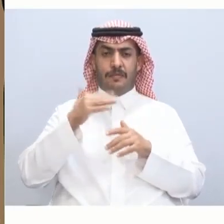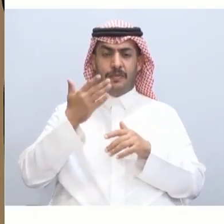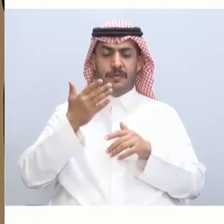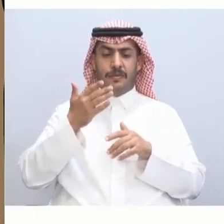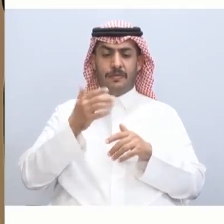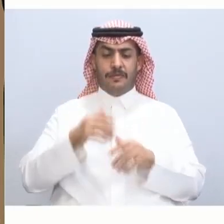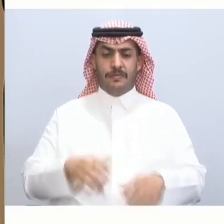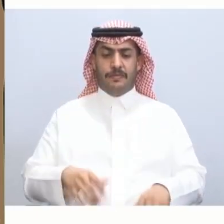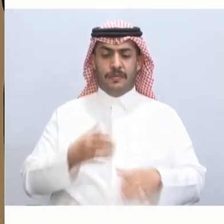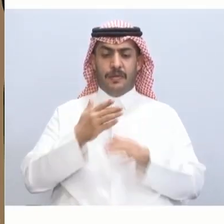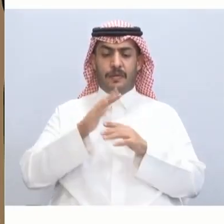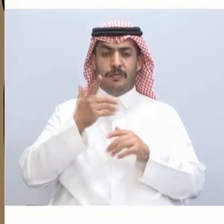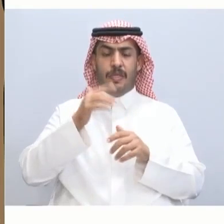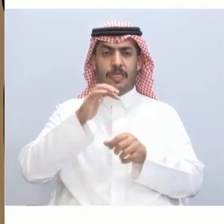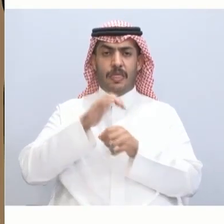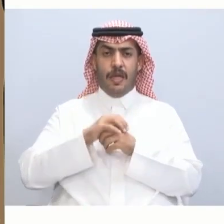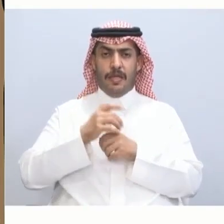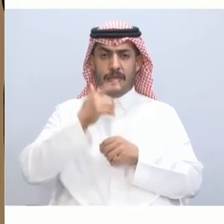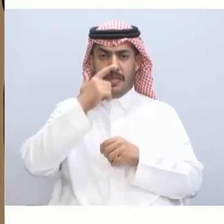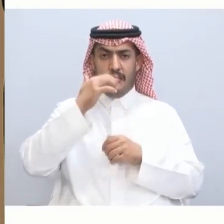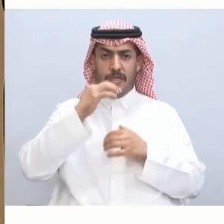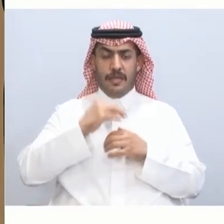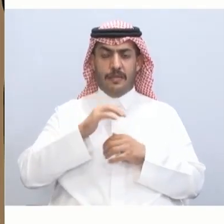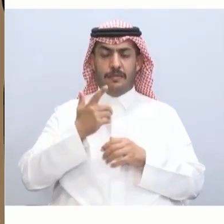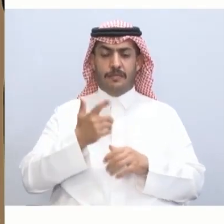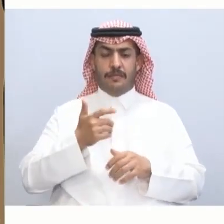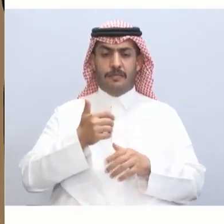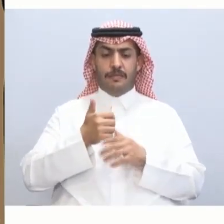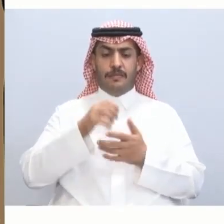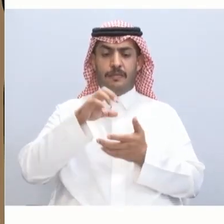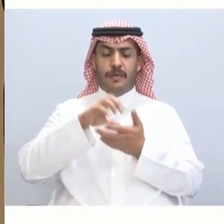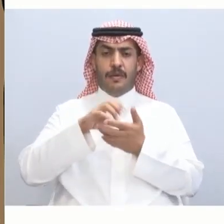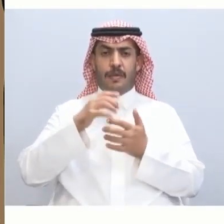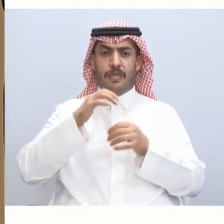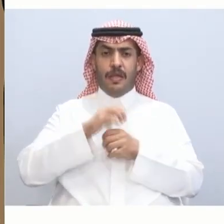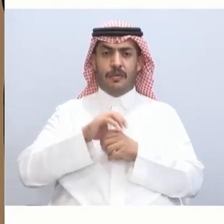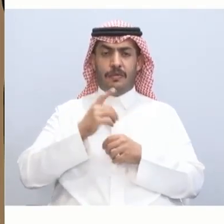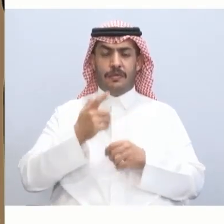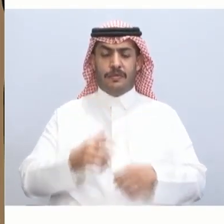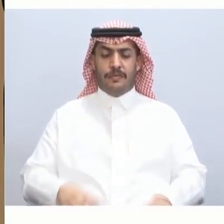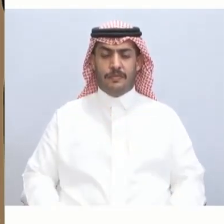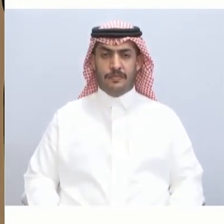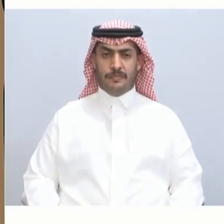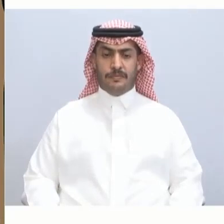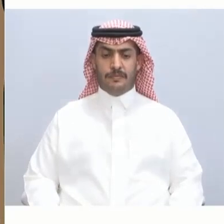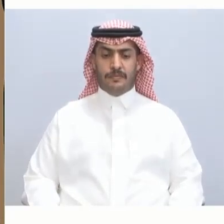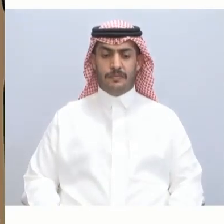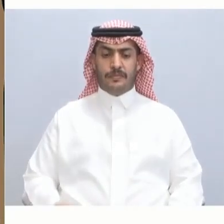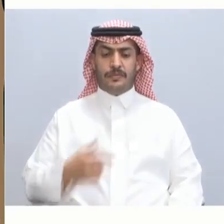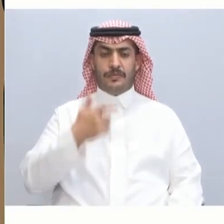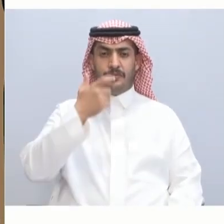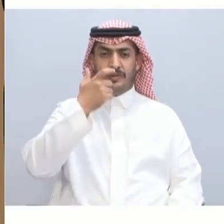السؤال التالي من اين ياتي الضغط مصادر الضغط هي اولا